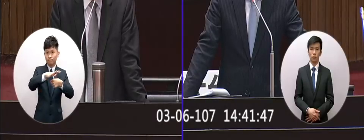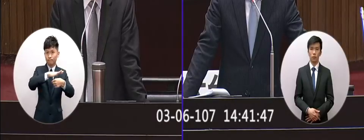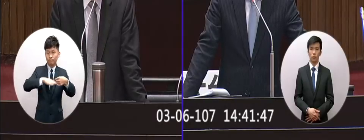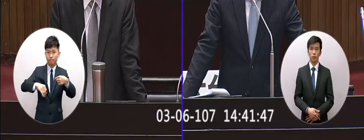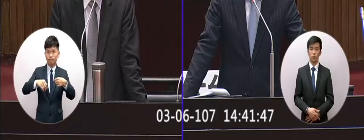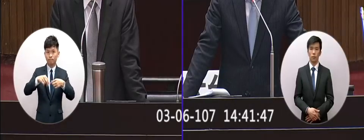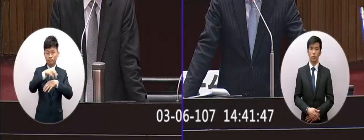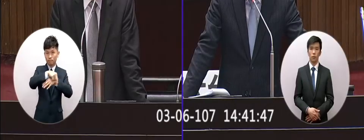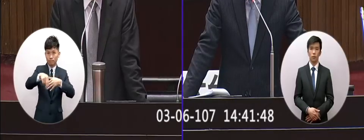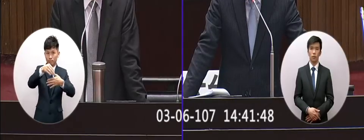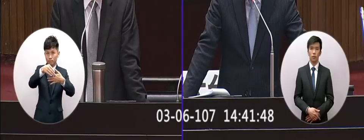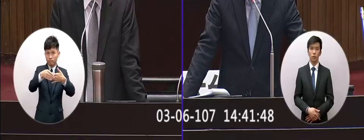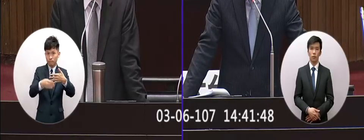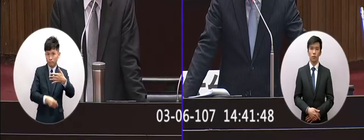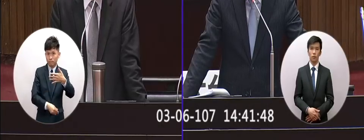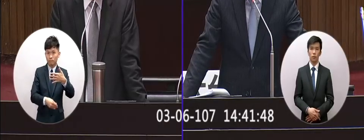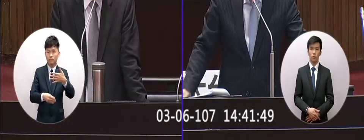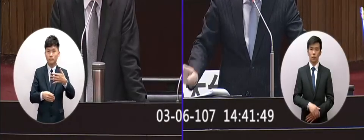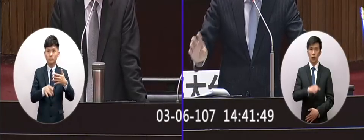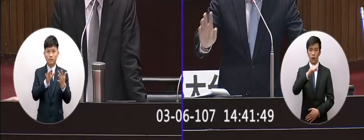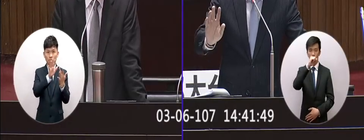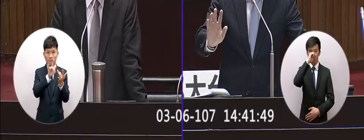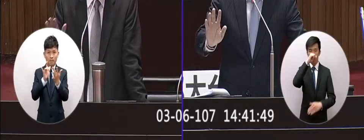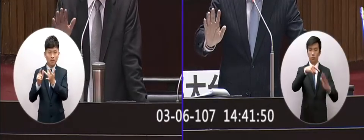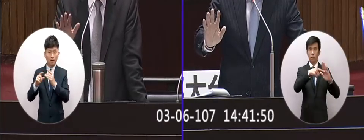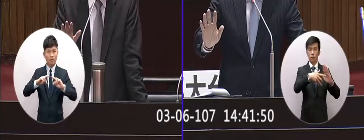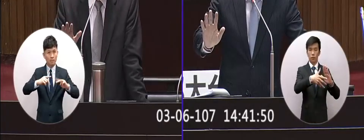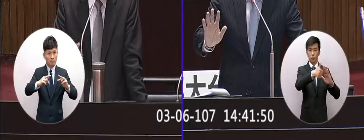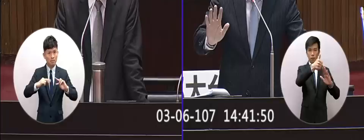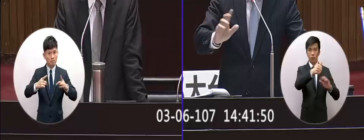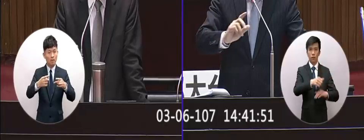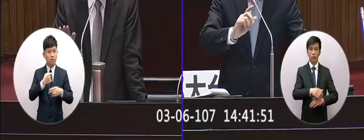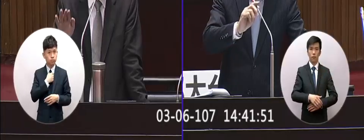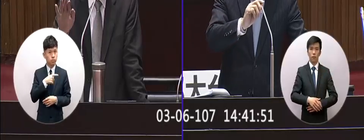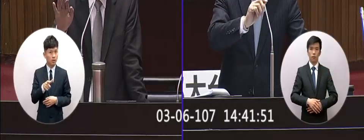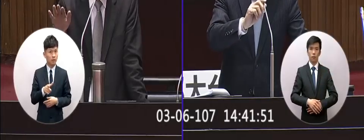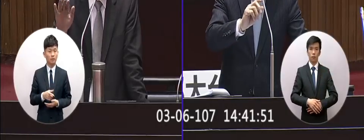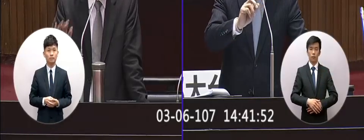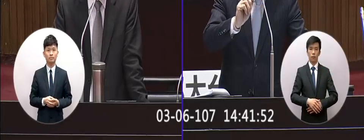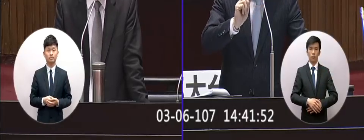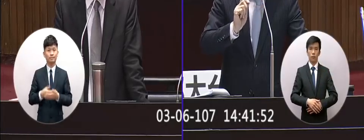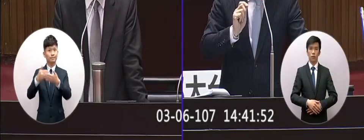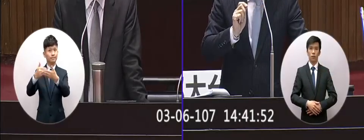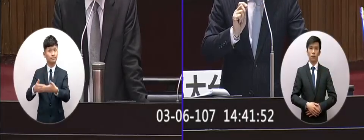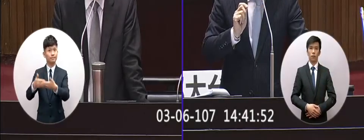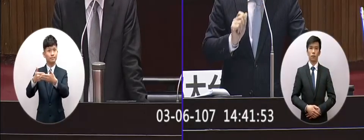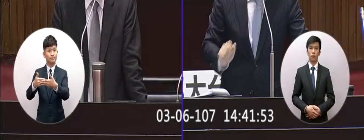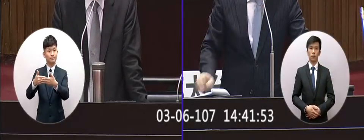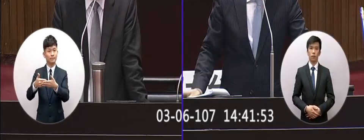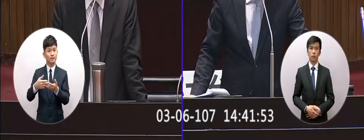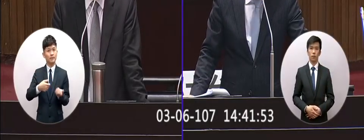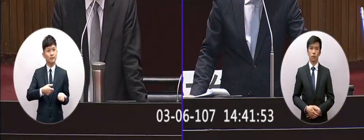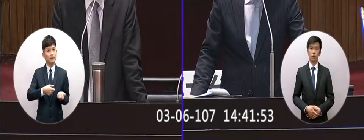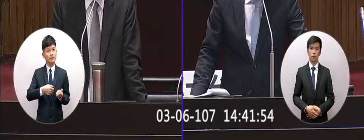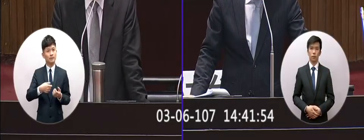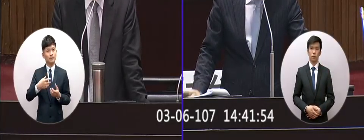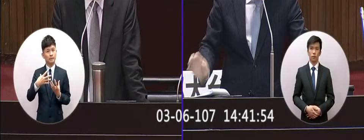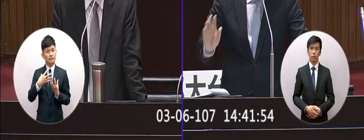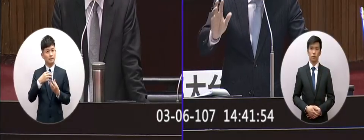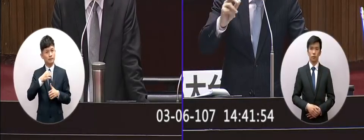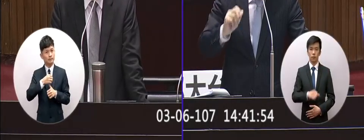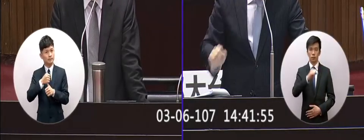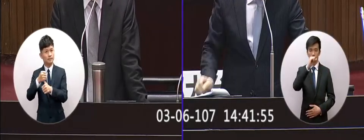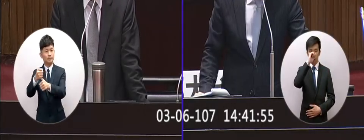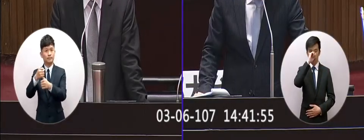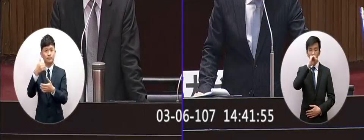的制度啊有没有需要再调整。 我这边哈、 能够将这个中国持续的效果啊能够减低。 院